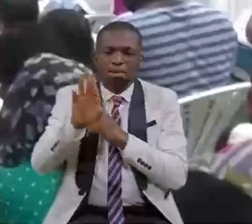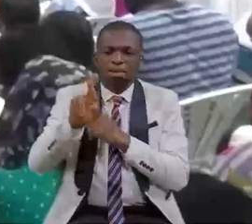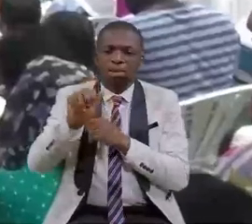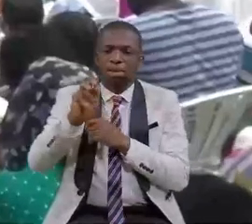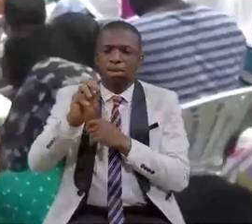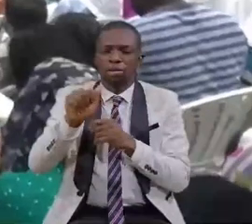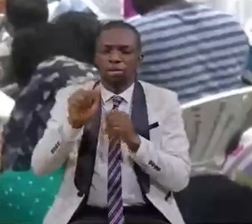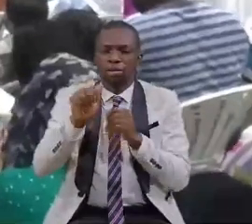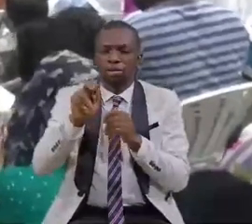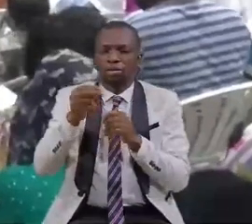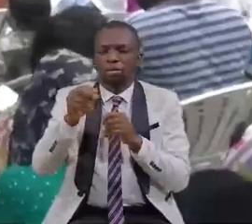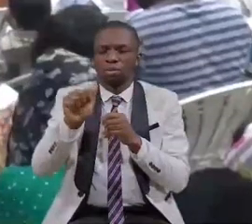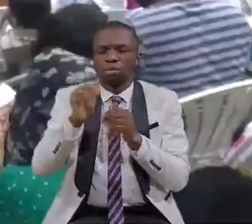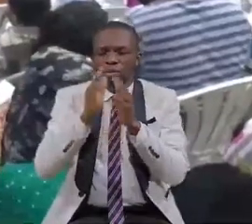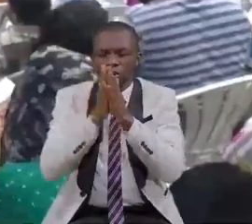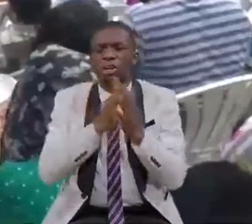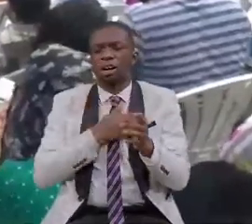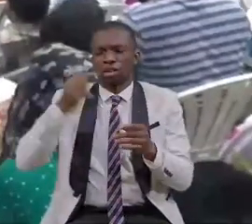et Dieu l'a exaucé.